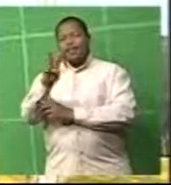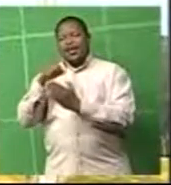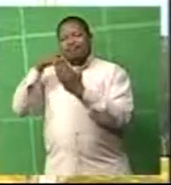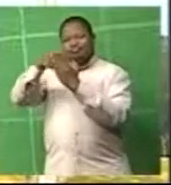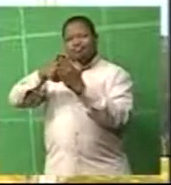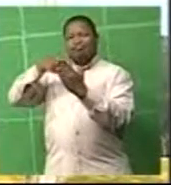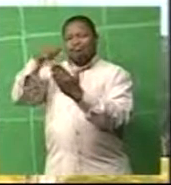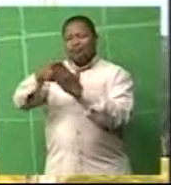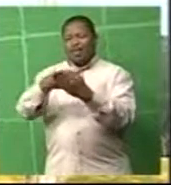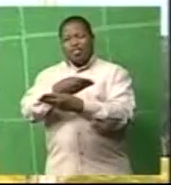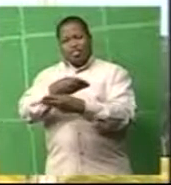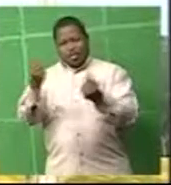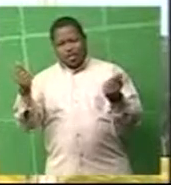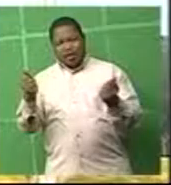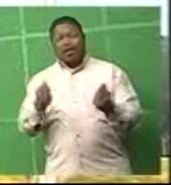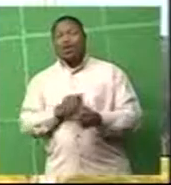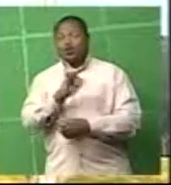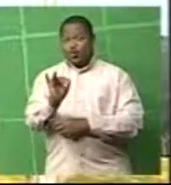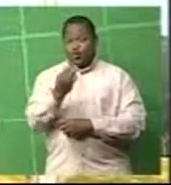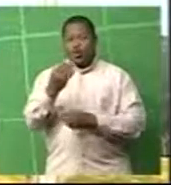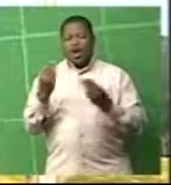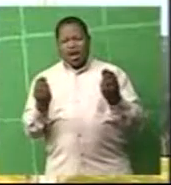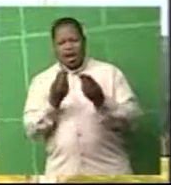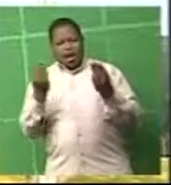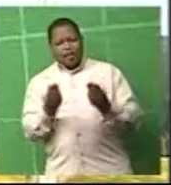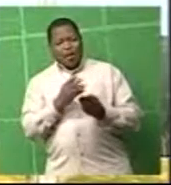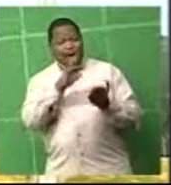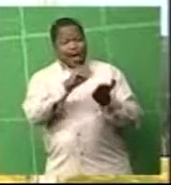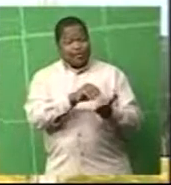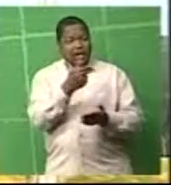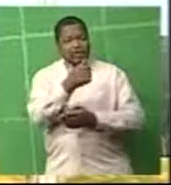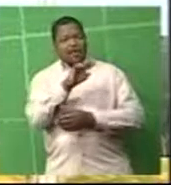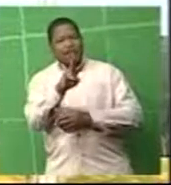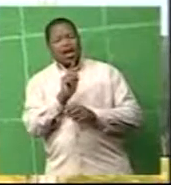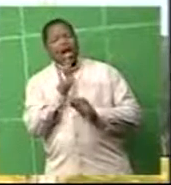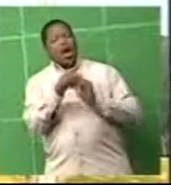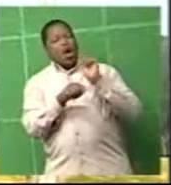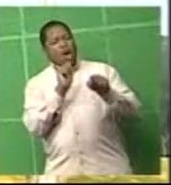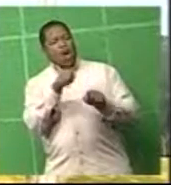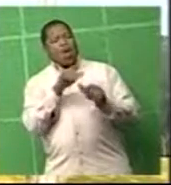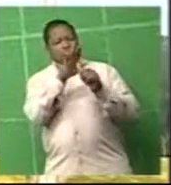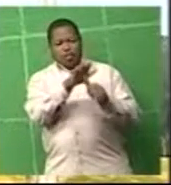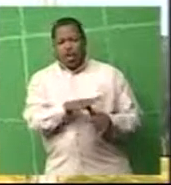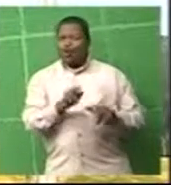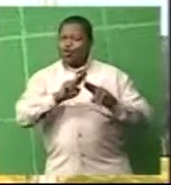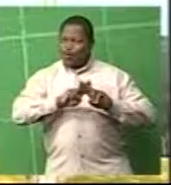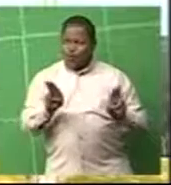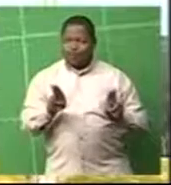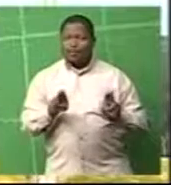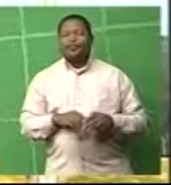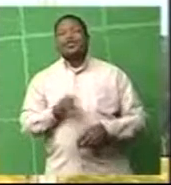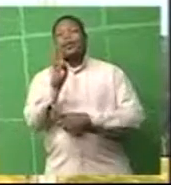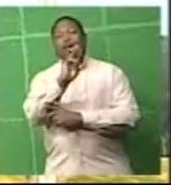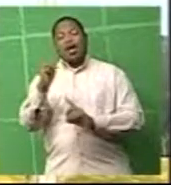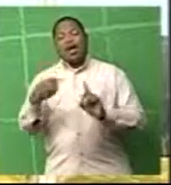HIV Nekuketa kubantlulula, nekuketa napola papila nalo le likiwane Nvona mkulu ya bekuluma mshlanganwe niwe